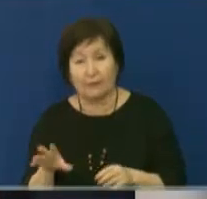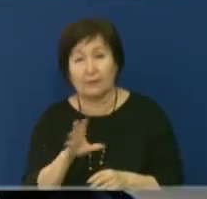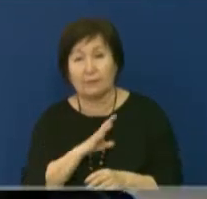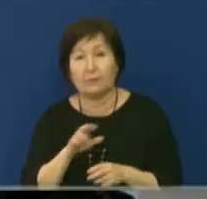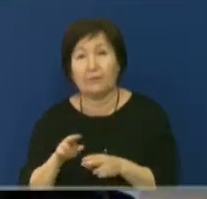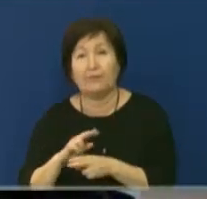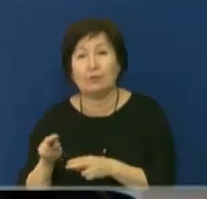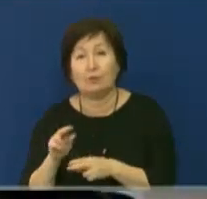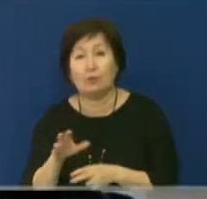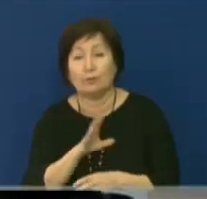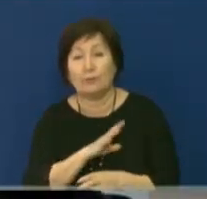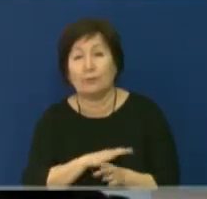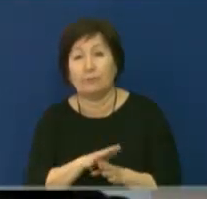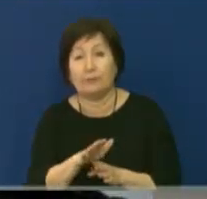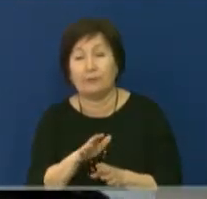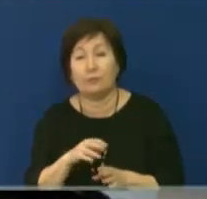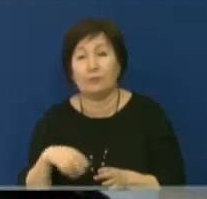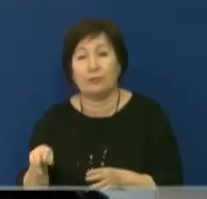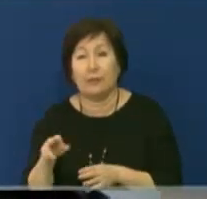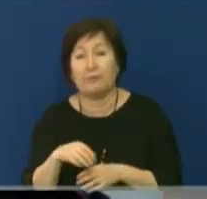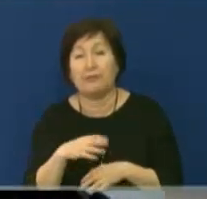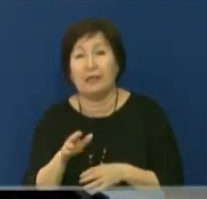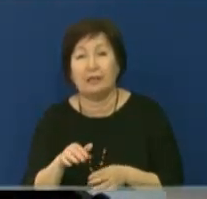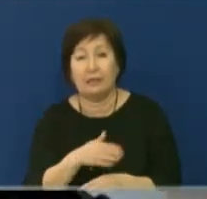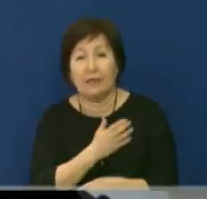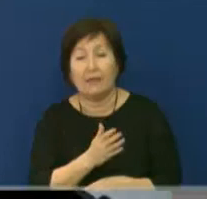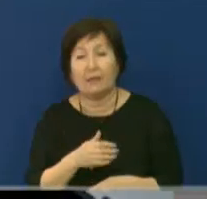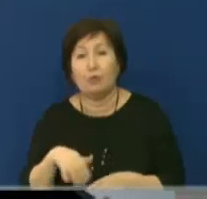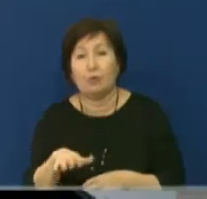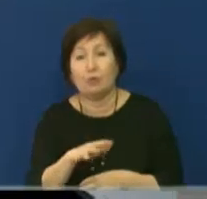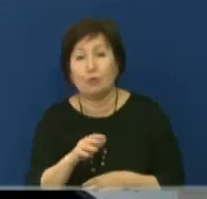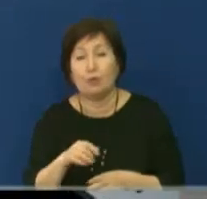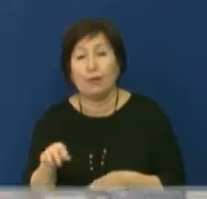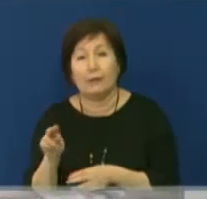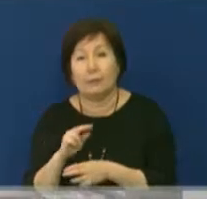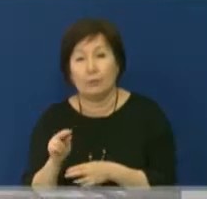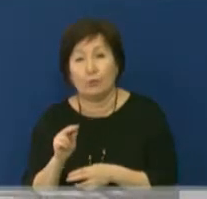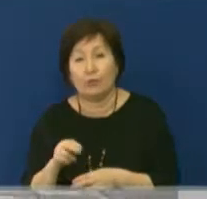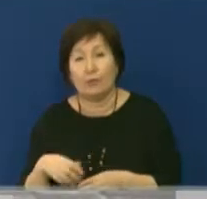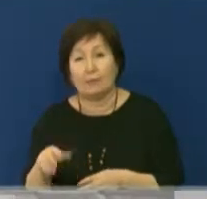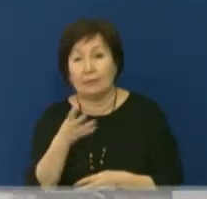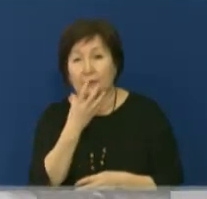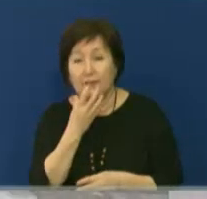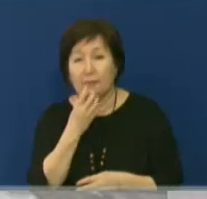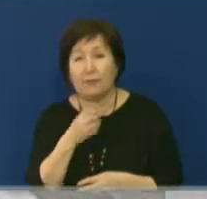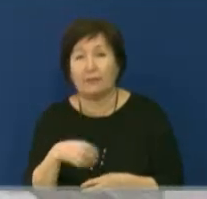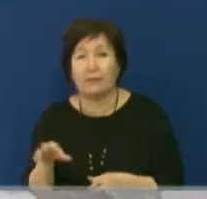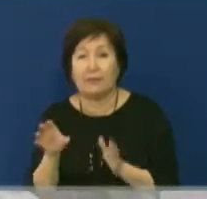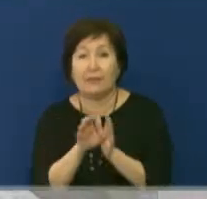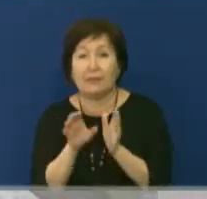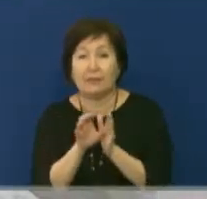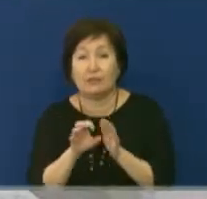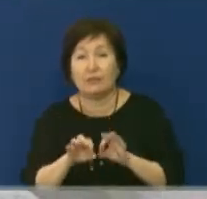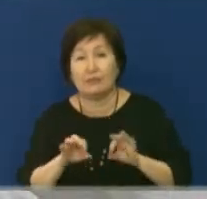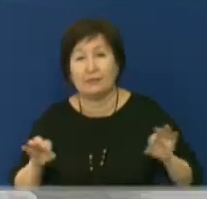учебном заведении была произведена замена полов, дверей, канализации, водопровода, тепловых и электрических сетей. Проведены